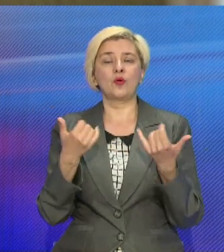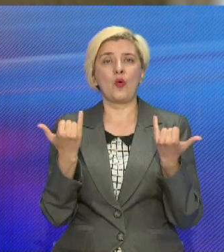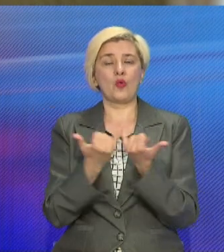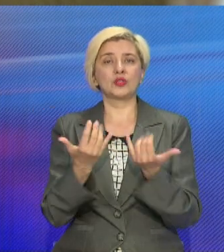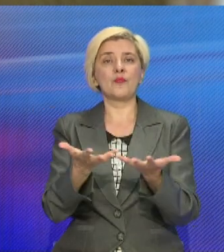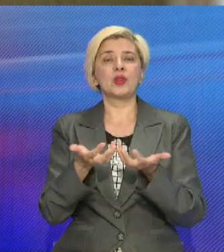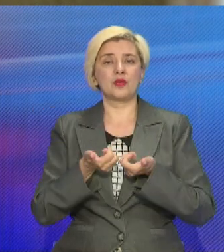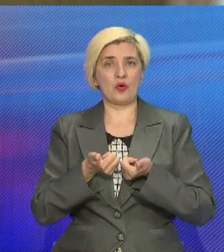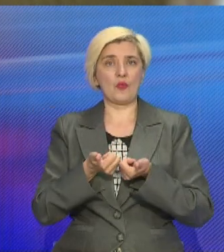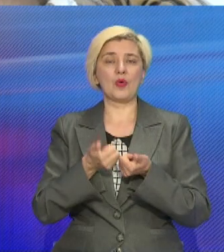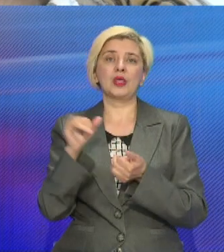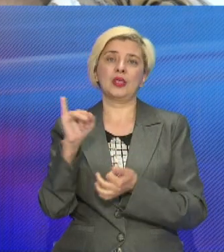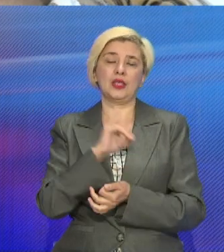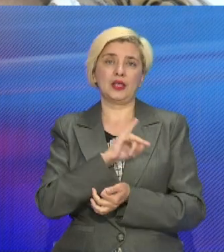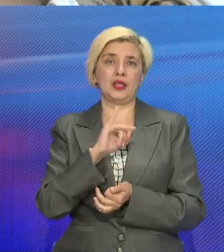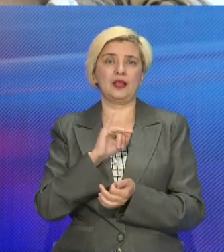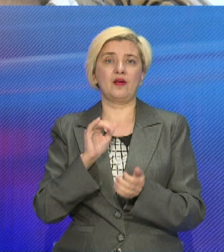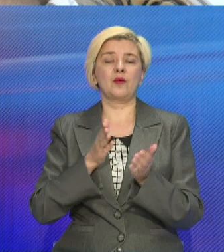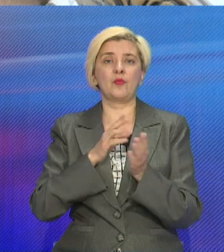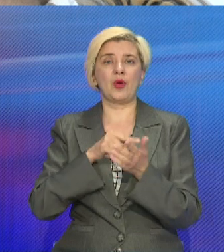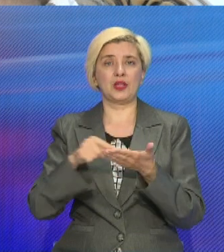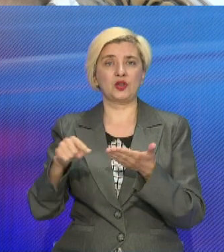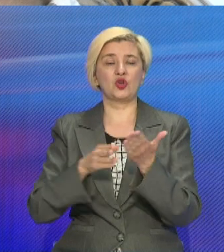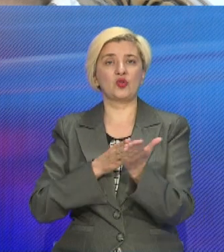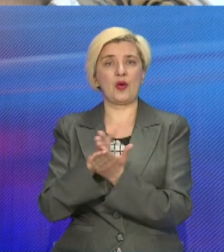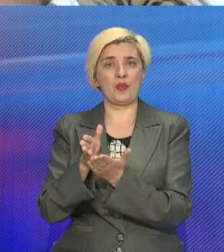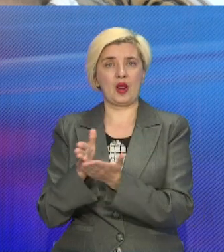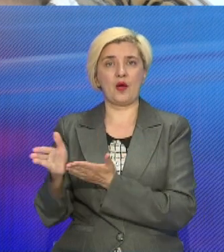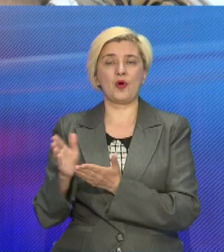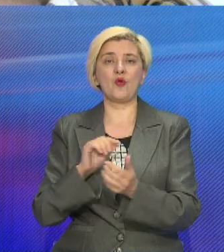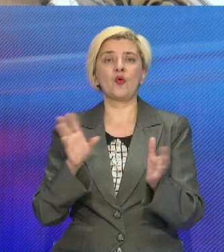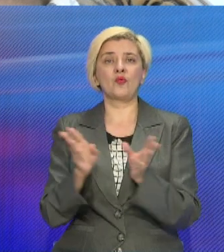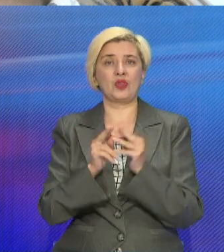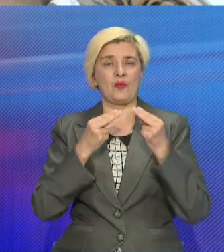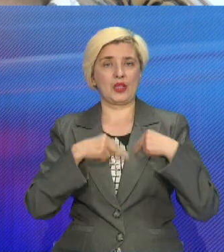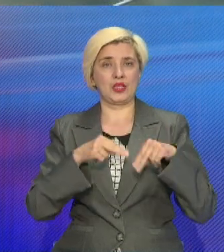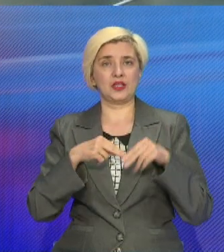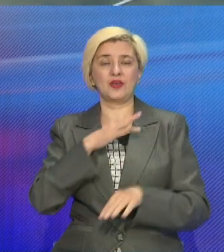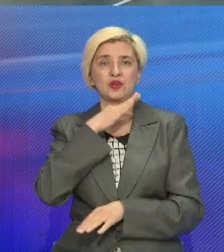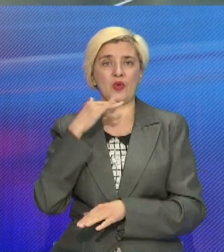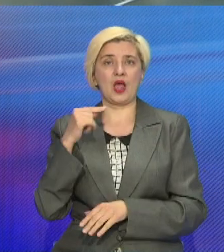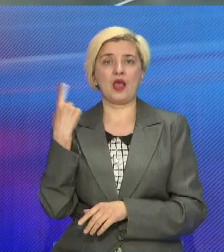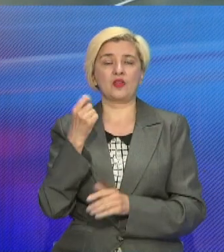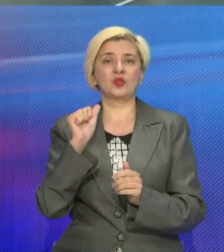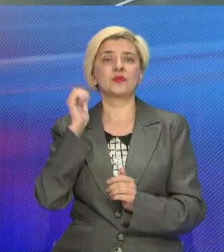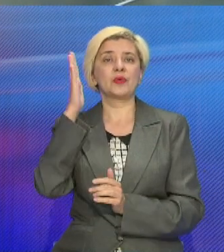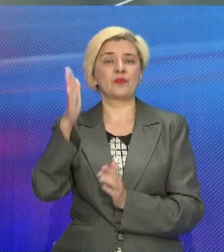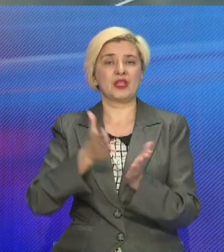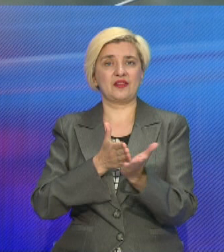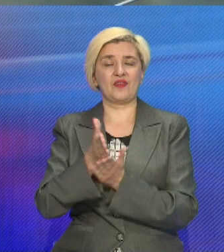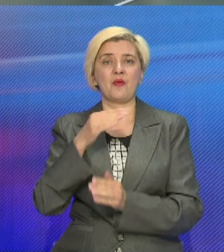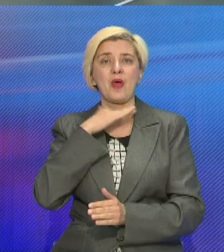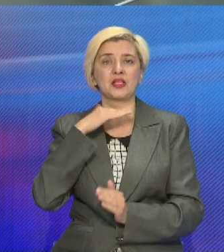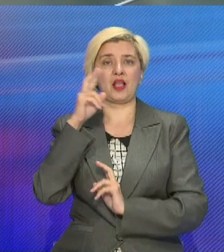напрямків, у яких можна взаємодіяти з регіоном і обласним центром, шмат. Одною з перспективних сфер названа м'ясна промисловість. Так